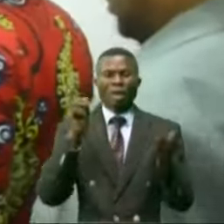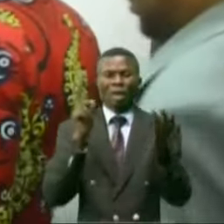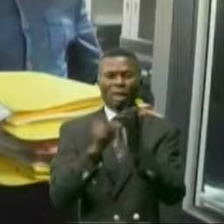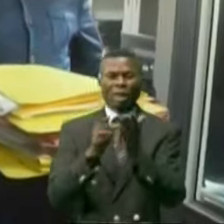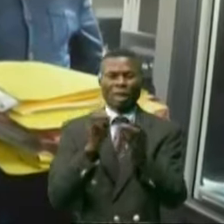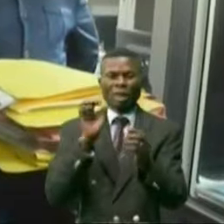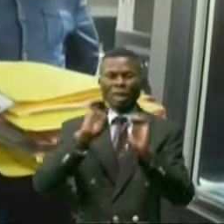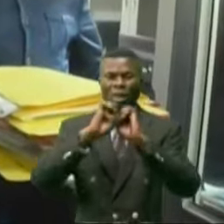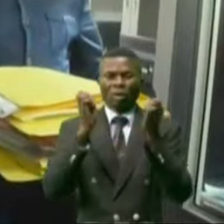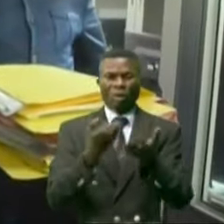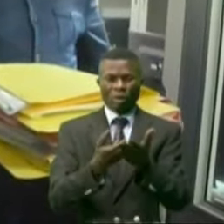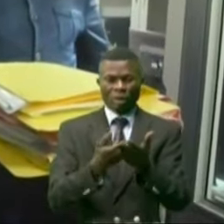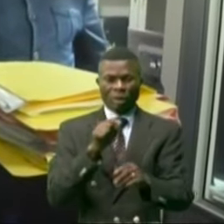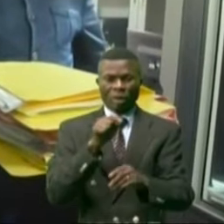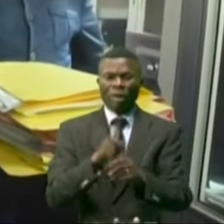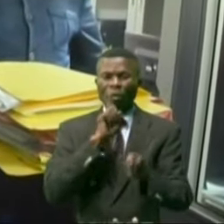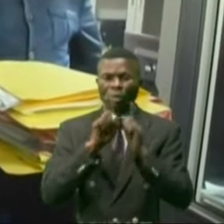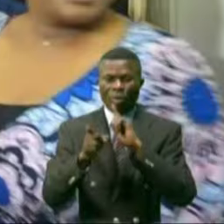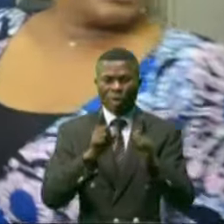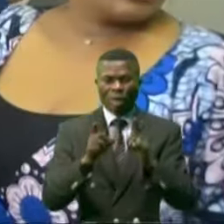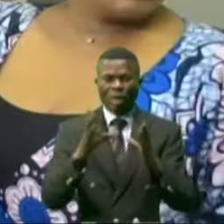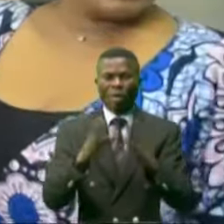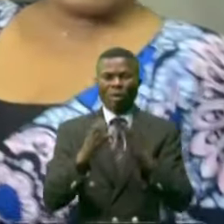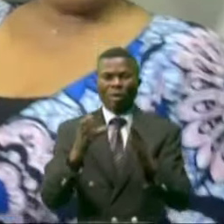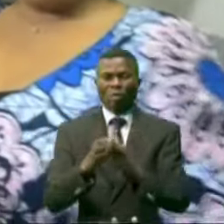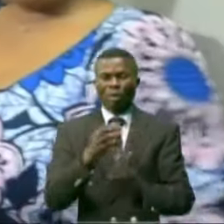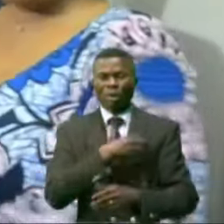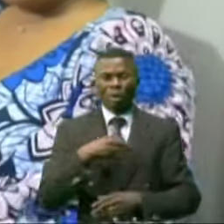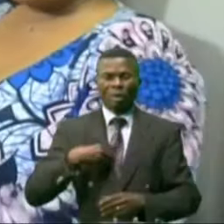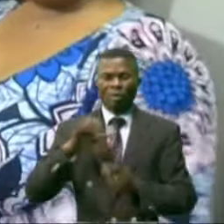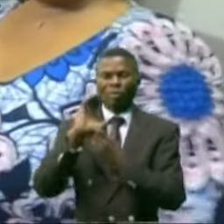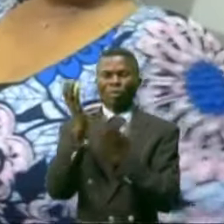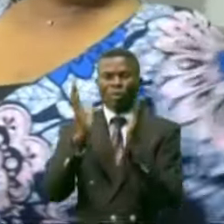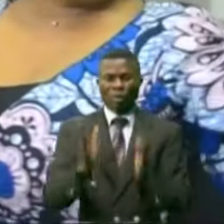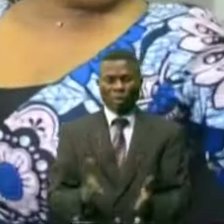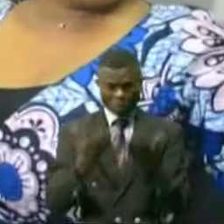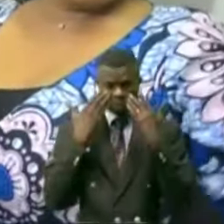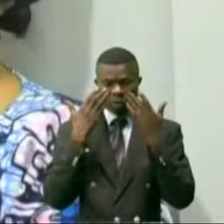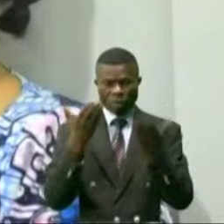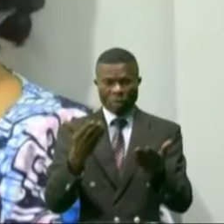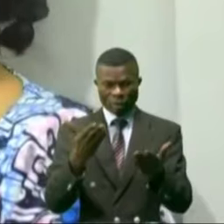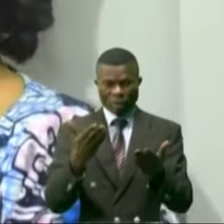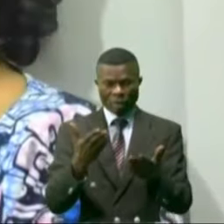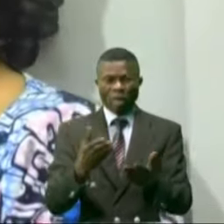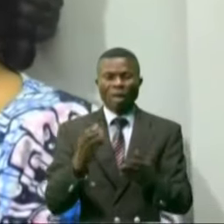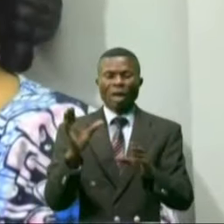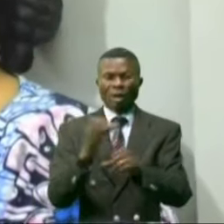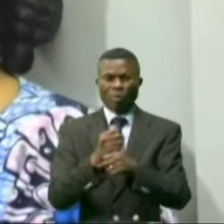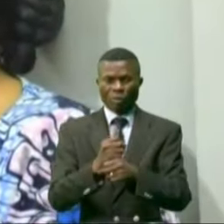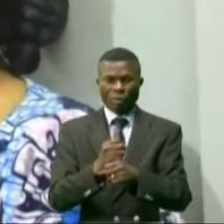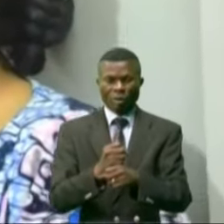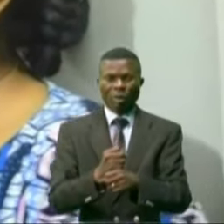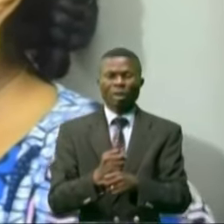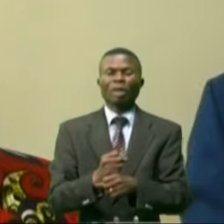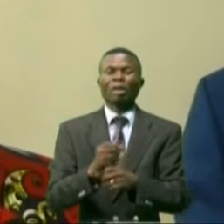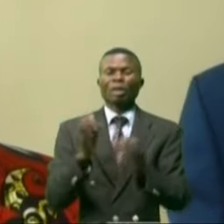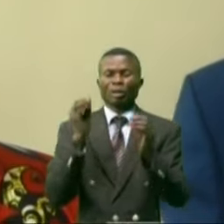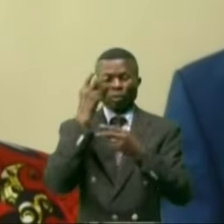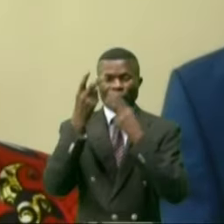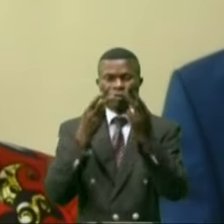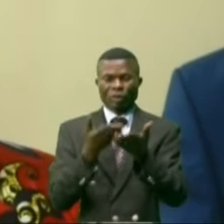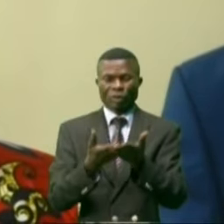cette entreprise. Moment de change entre deux femmes culturelles, voilà en quelques mots le résumé de cette